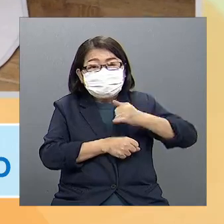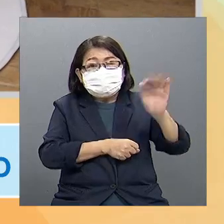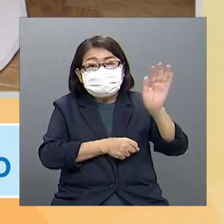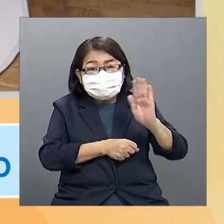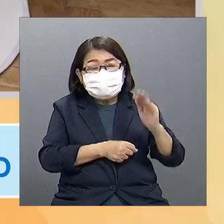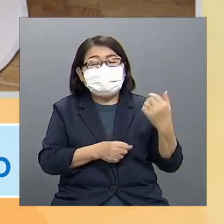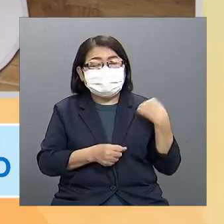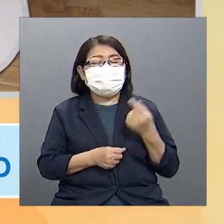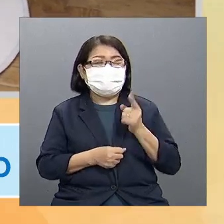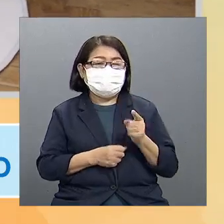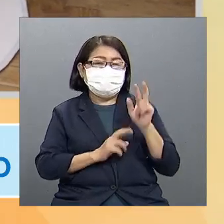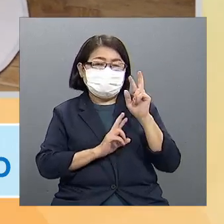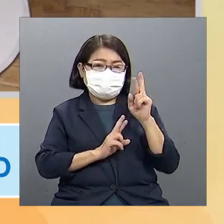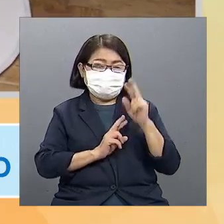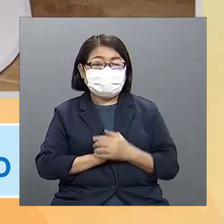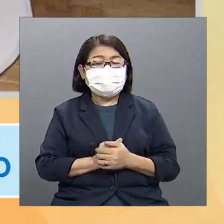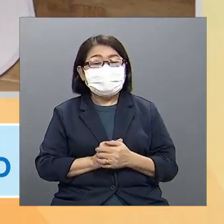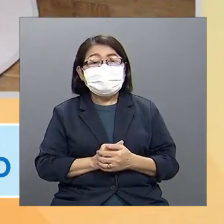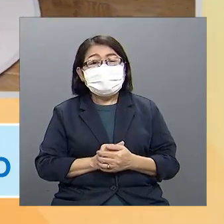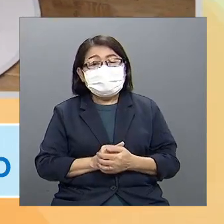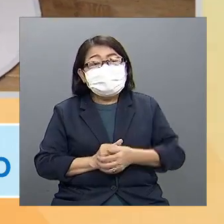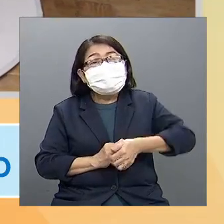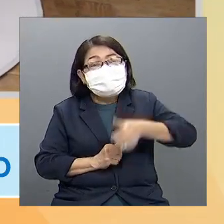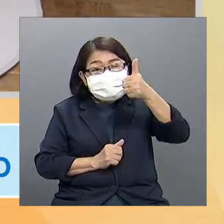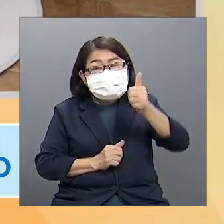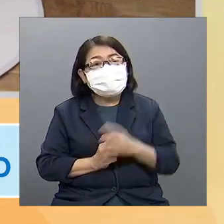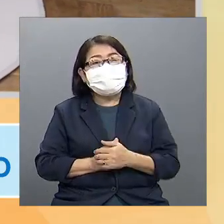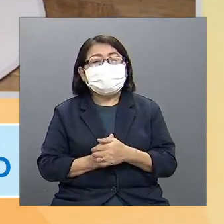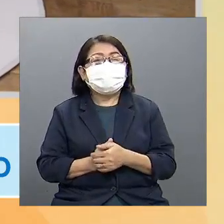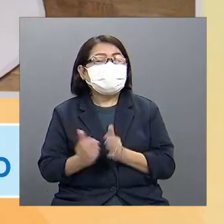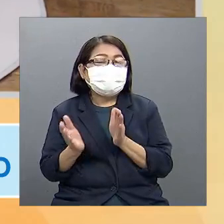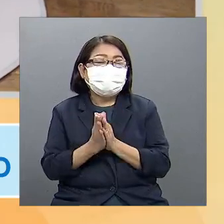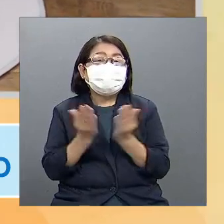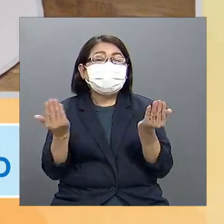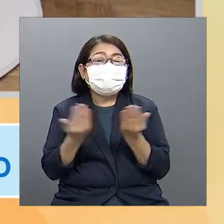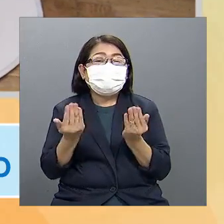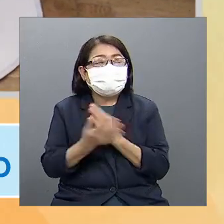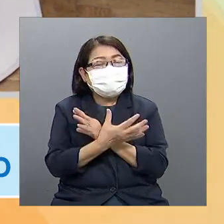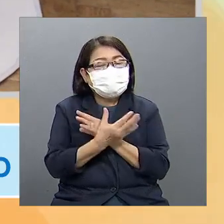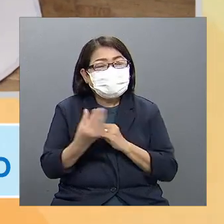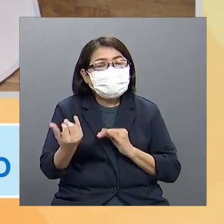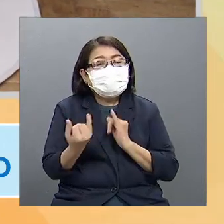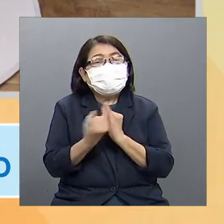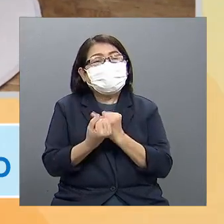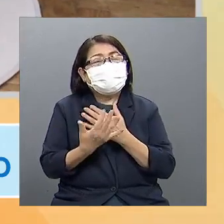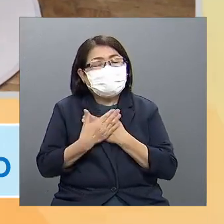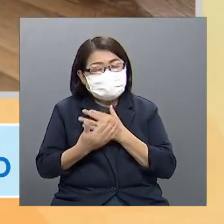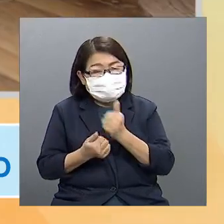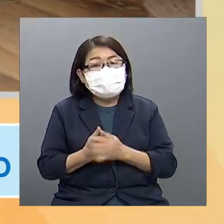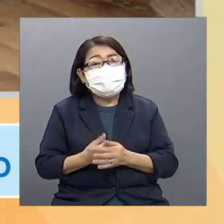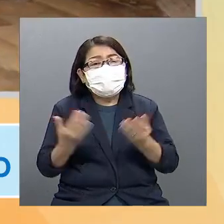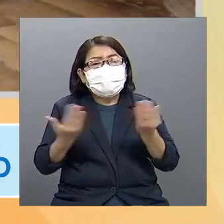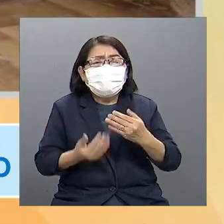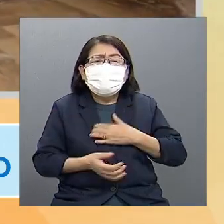แข็งก็คือทำให้เรามีโอกาสใช้เวลากับลูกมากขึ้นโดยเฉพาะวัยเด็กเล็กที่เขายังต้องการการช่วยสนับสนุนจากพ่อแ